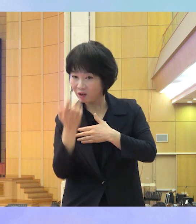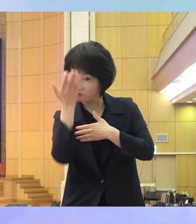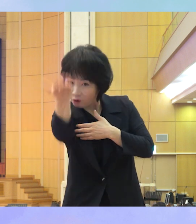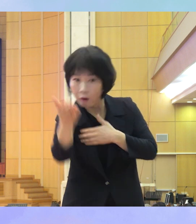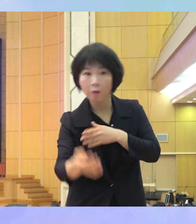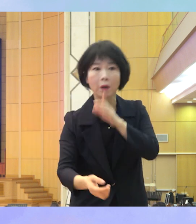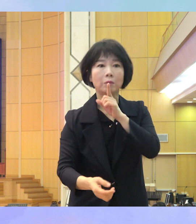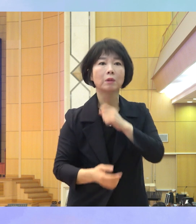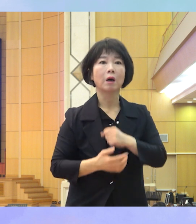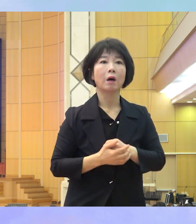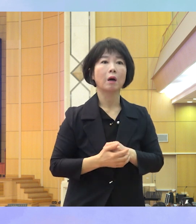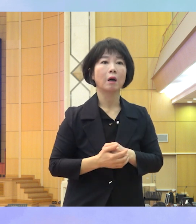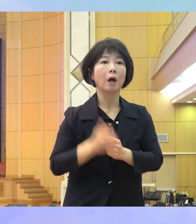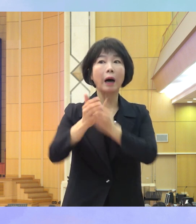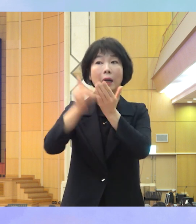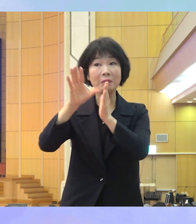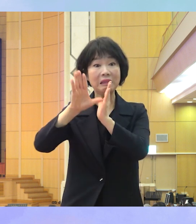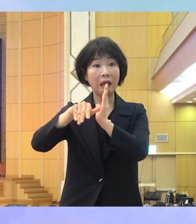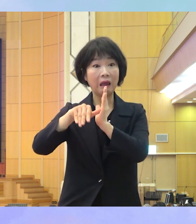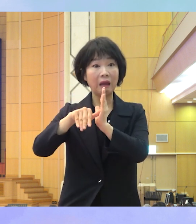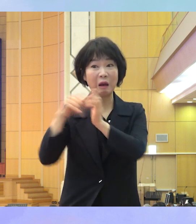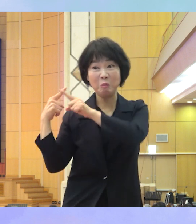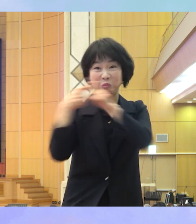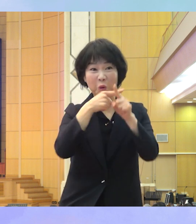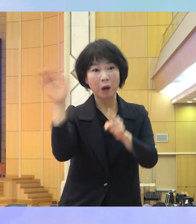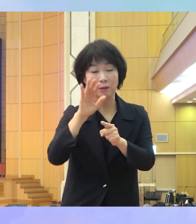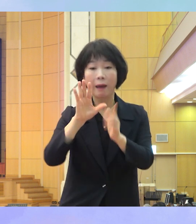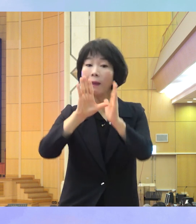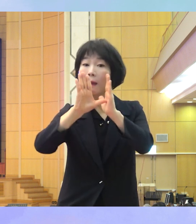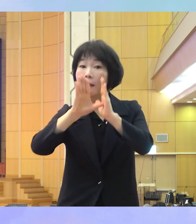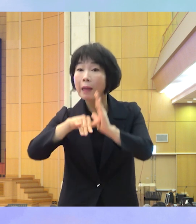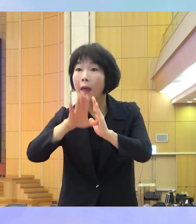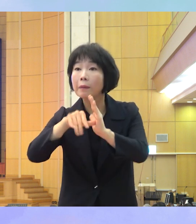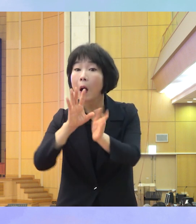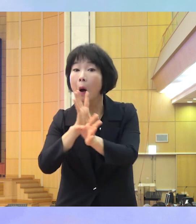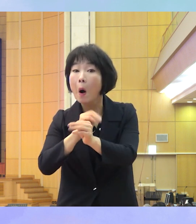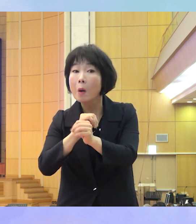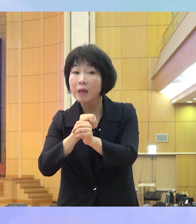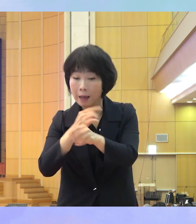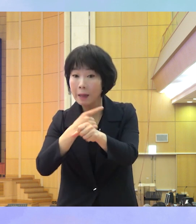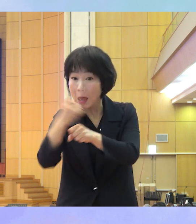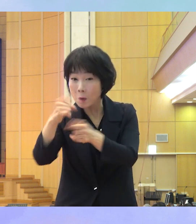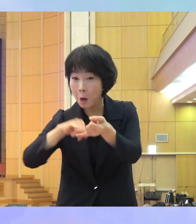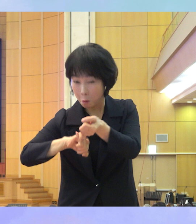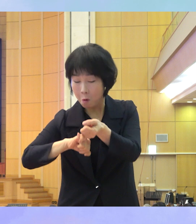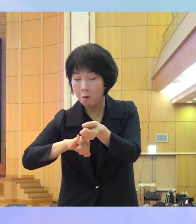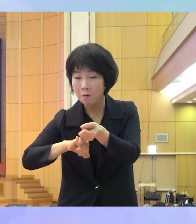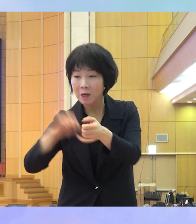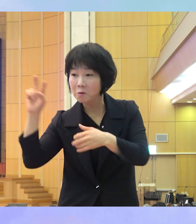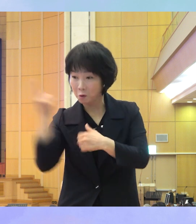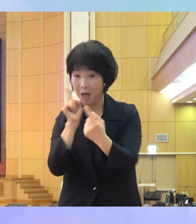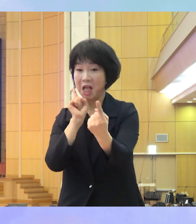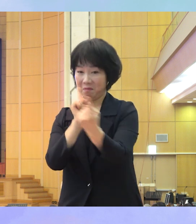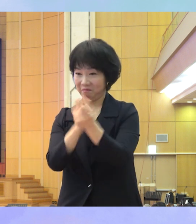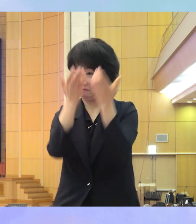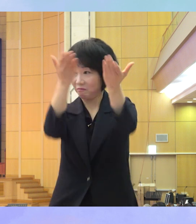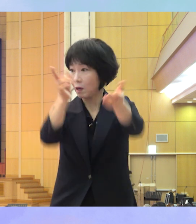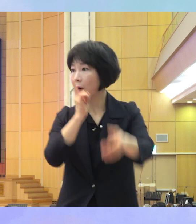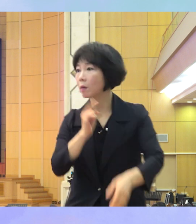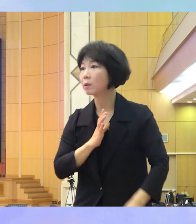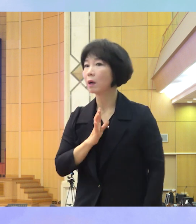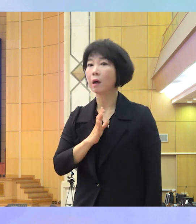때를 말하시고 무조건 주님께서 명년에 내년 이맘때에